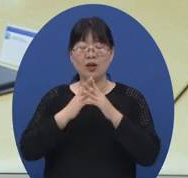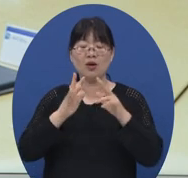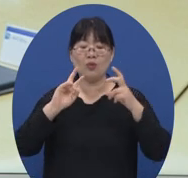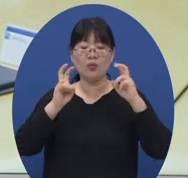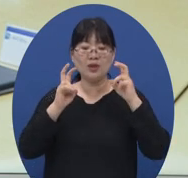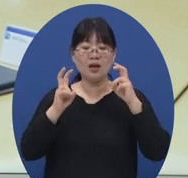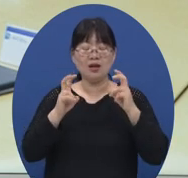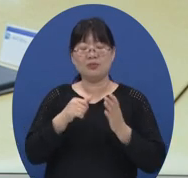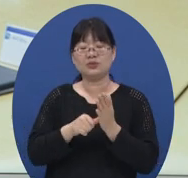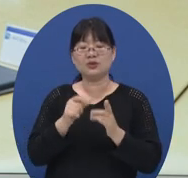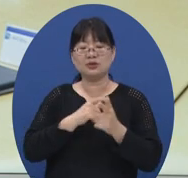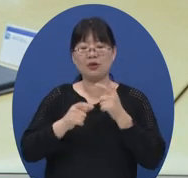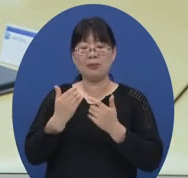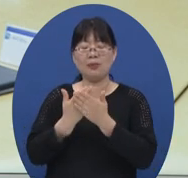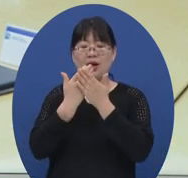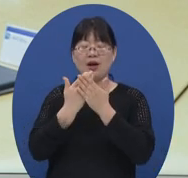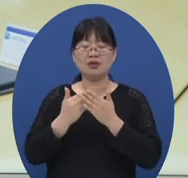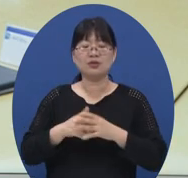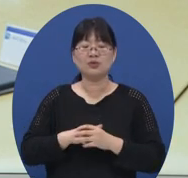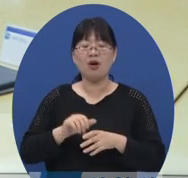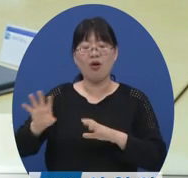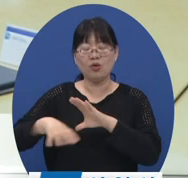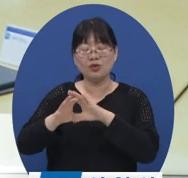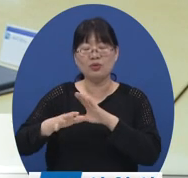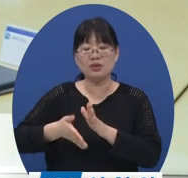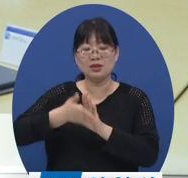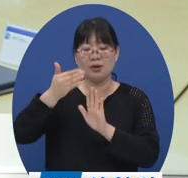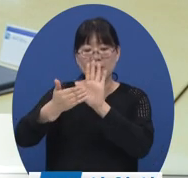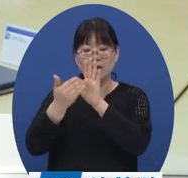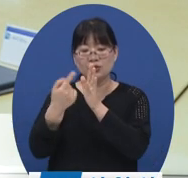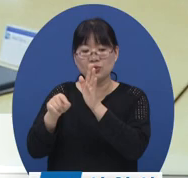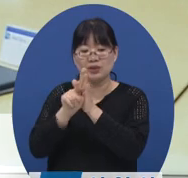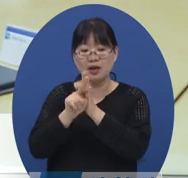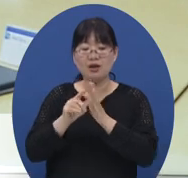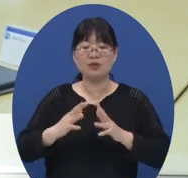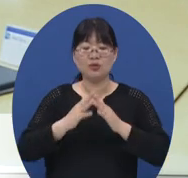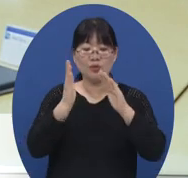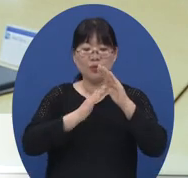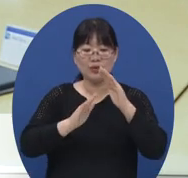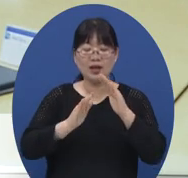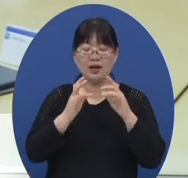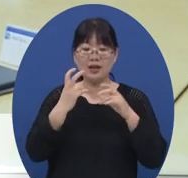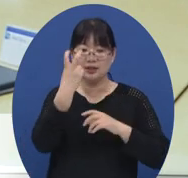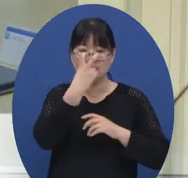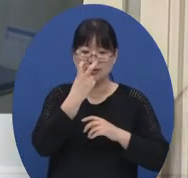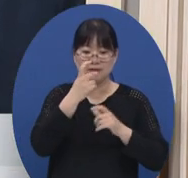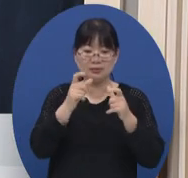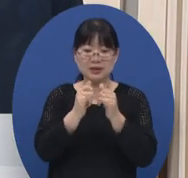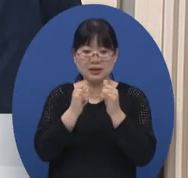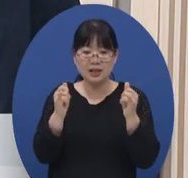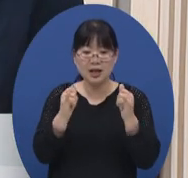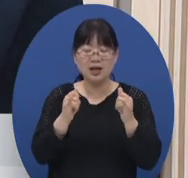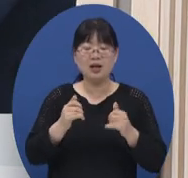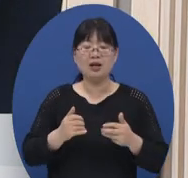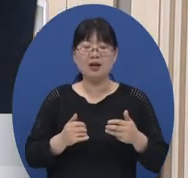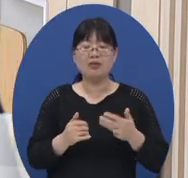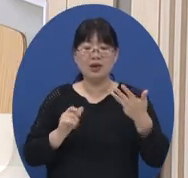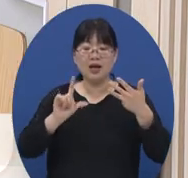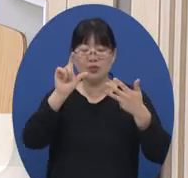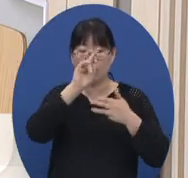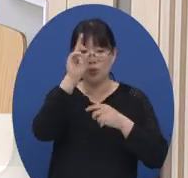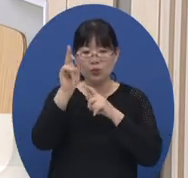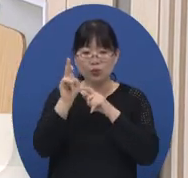건설공사 품질향상과 부실시공 방지를 위해 구성된 경기도 건설공사 시민 카미 다니 8일 오후 경기도청 북부청사